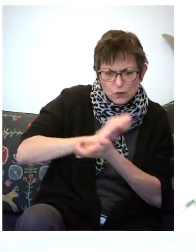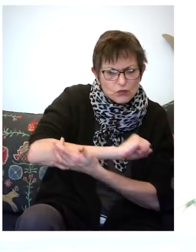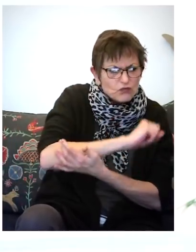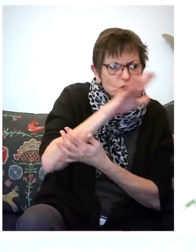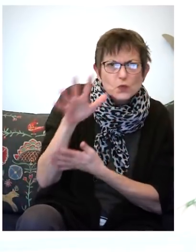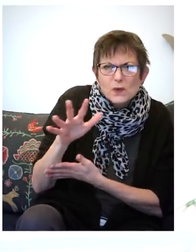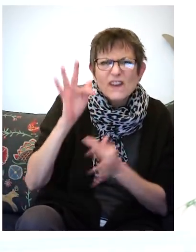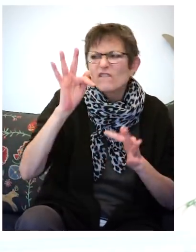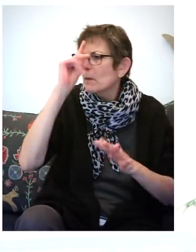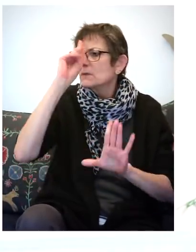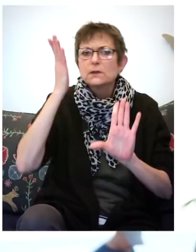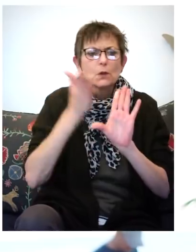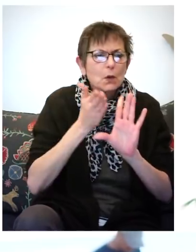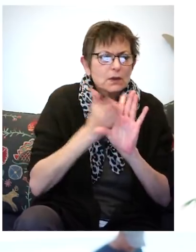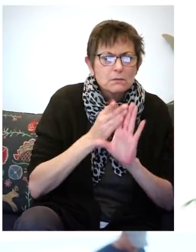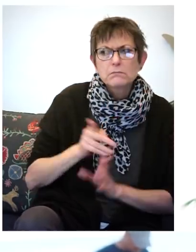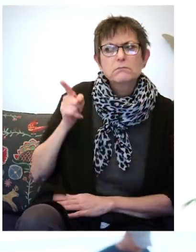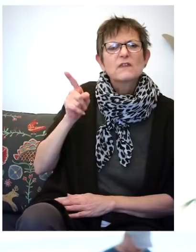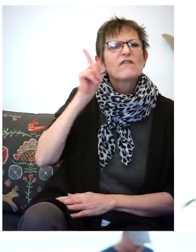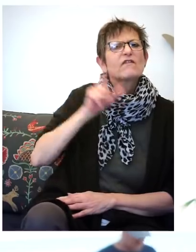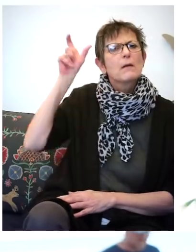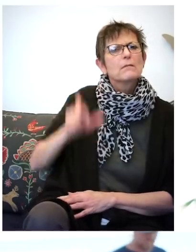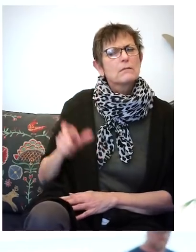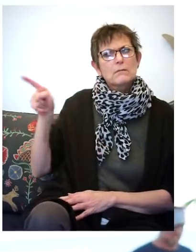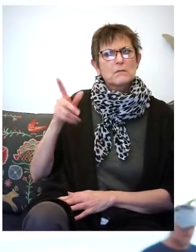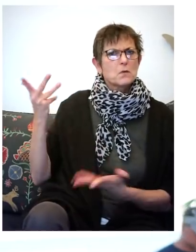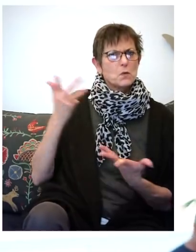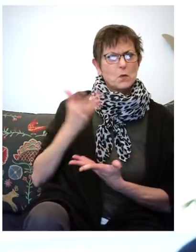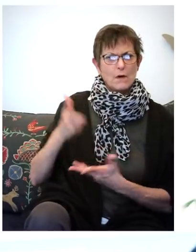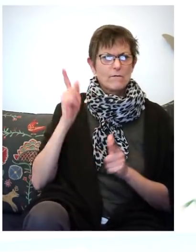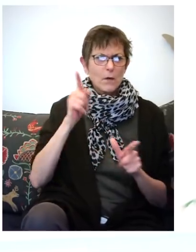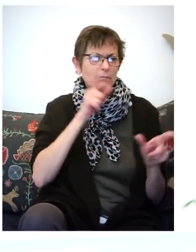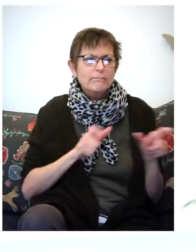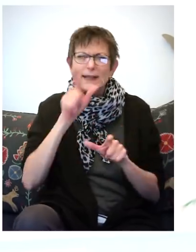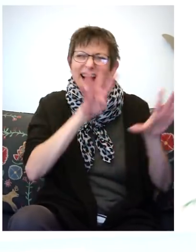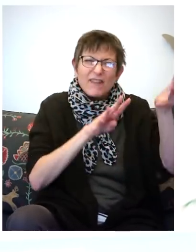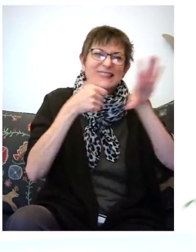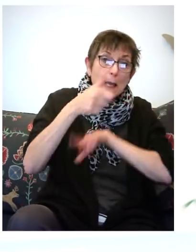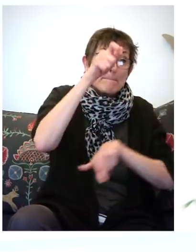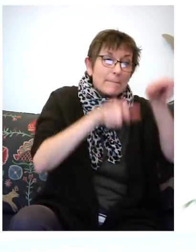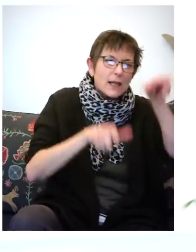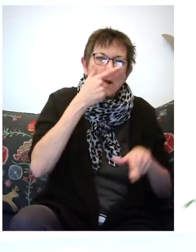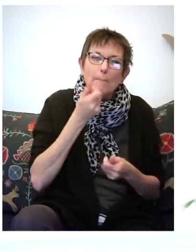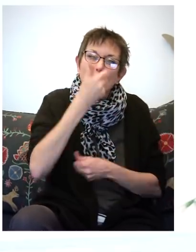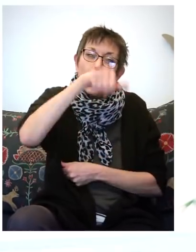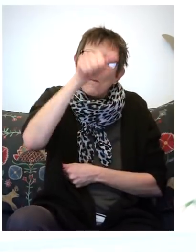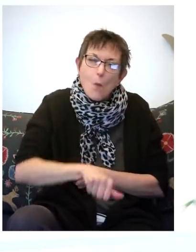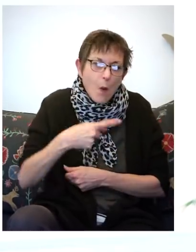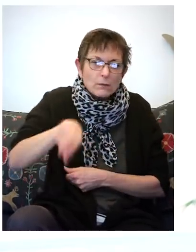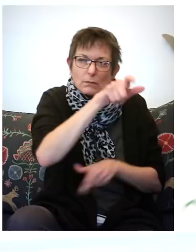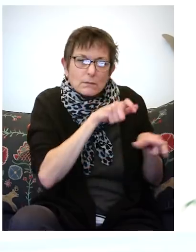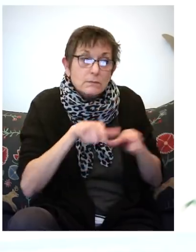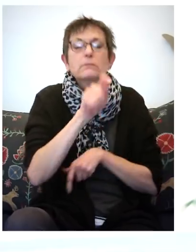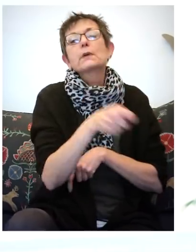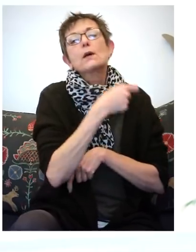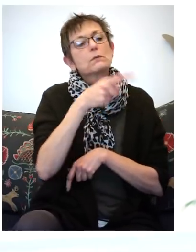l'European Journal of Social Psychology. Elle se posait la même question que nous aujourd'hui. En 2009, elle a décidé de suivre 96 personnes pendant des mois. Chacune de